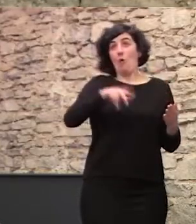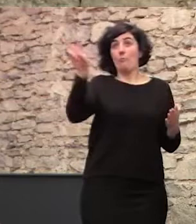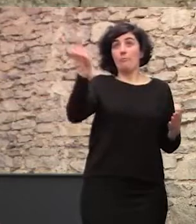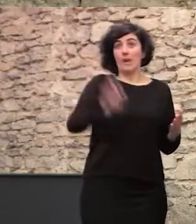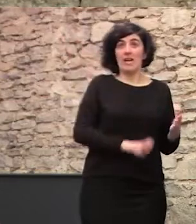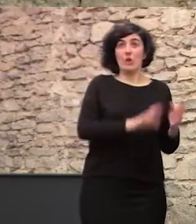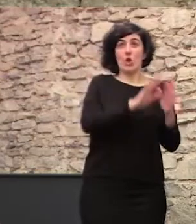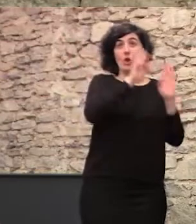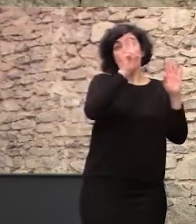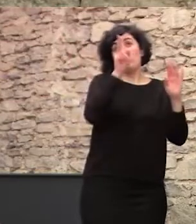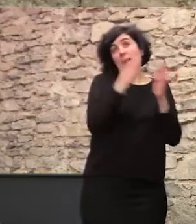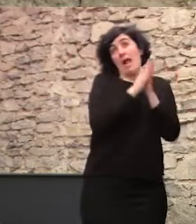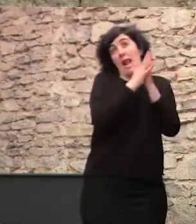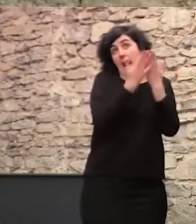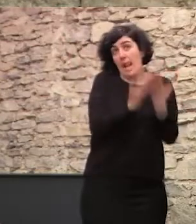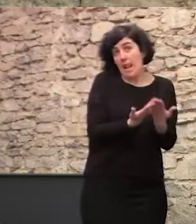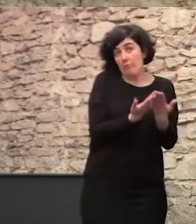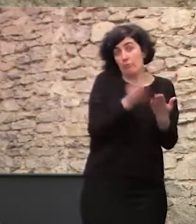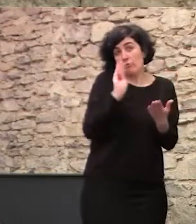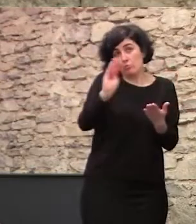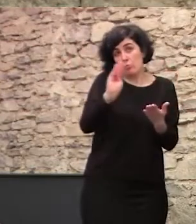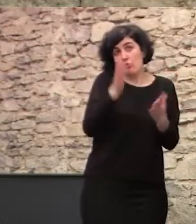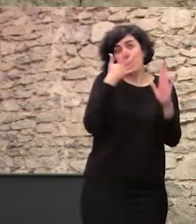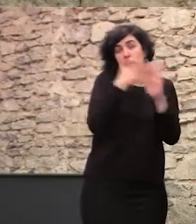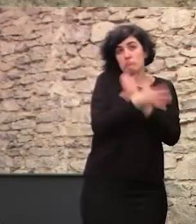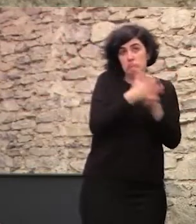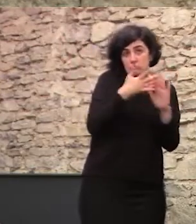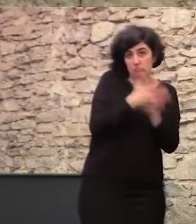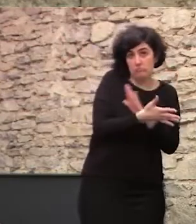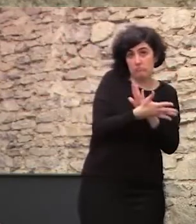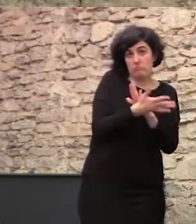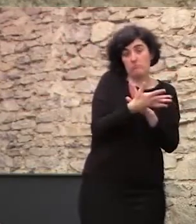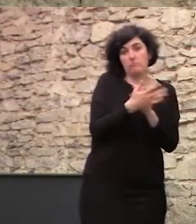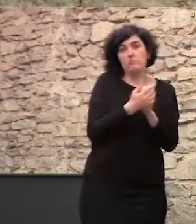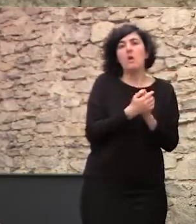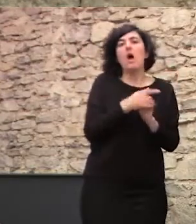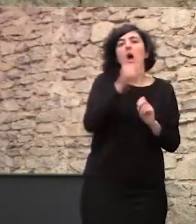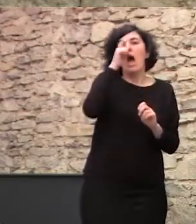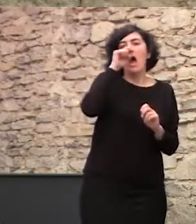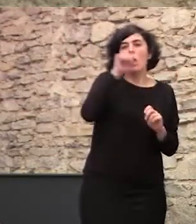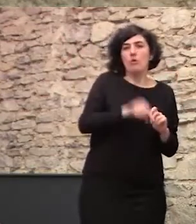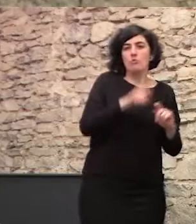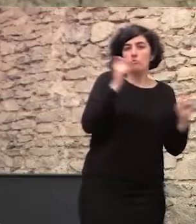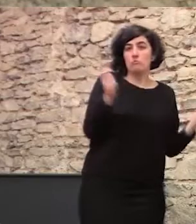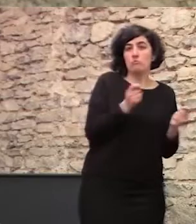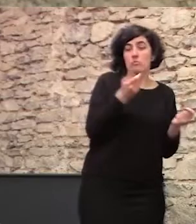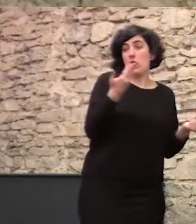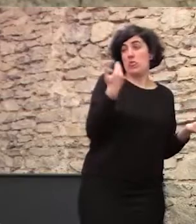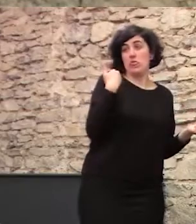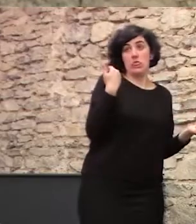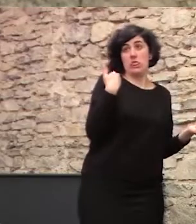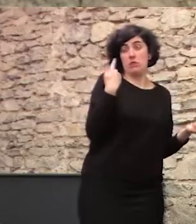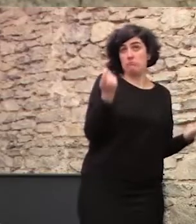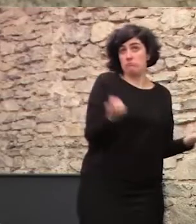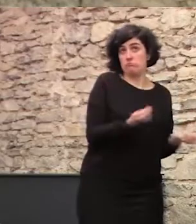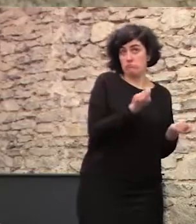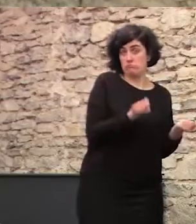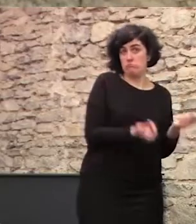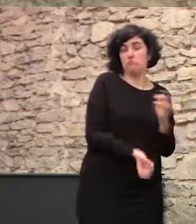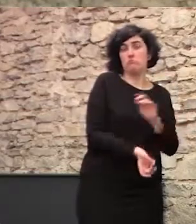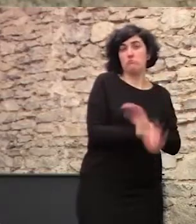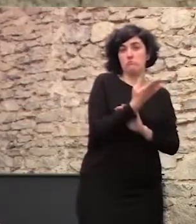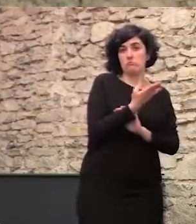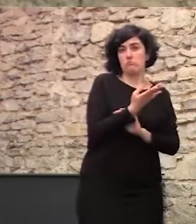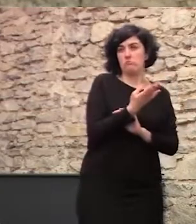Bai. Bai. Aurten bai. Argitaratutakoa, horrein dela hori zogutzi, mm-hmm. kalean,